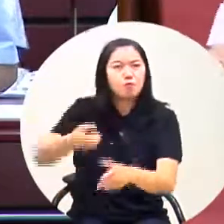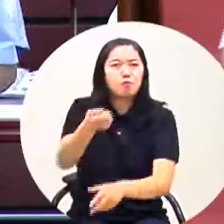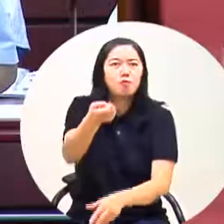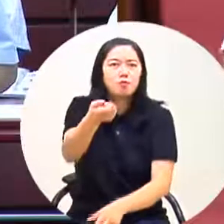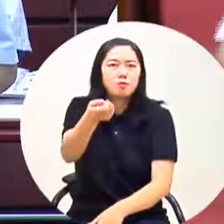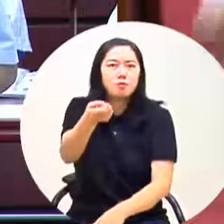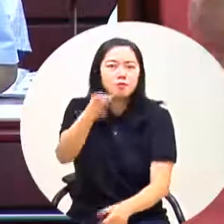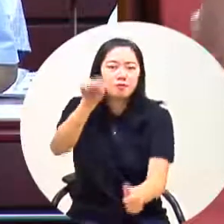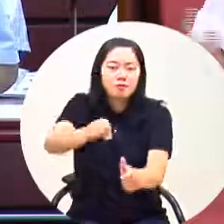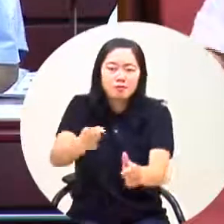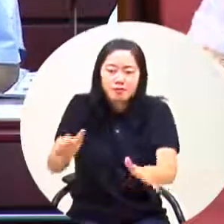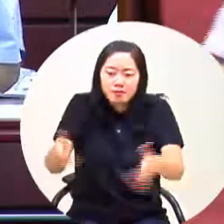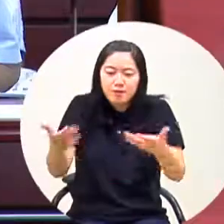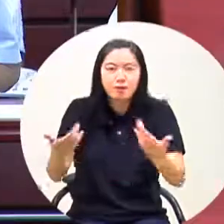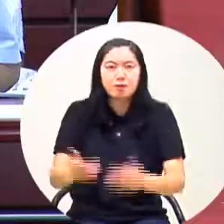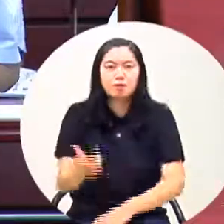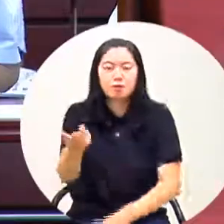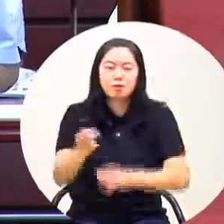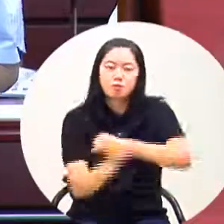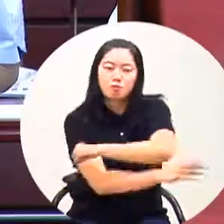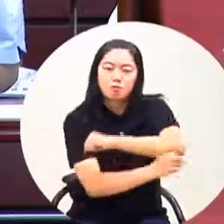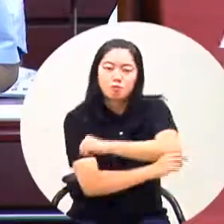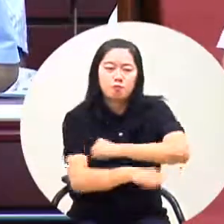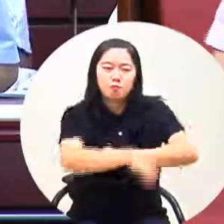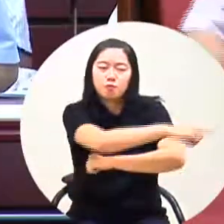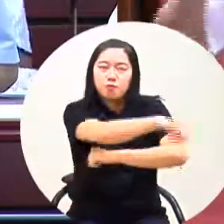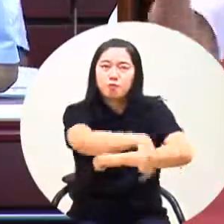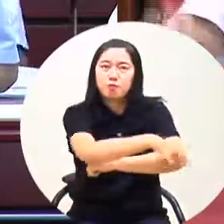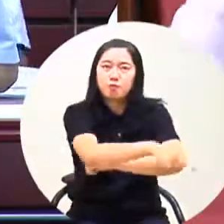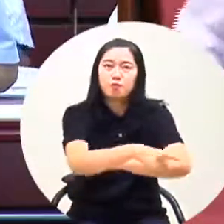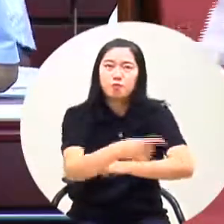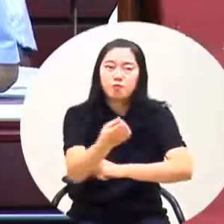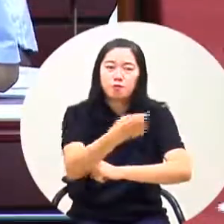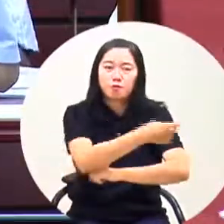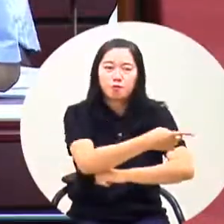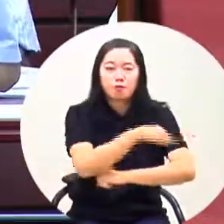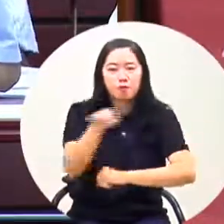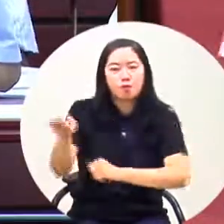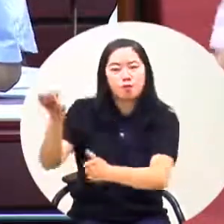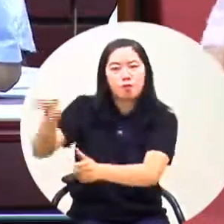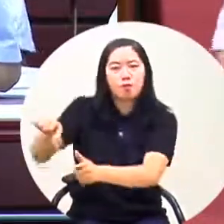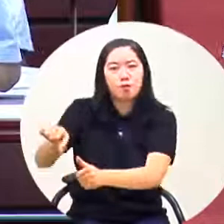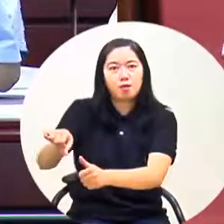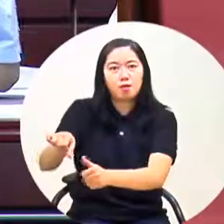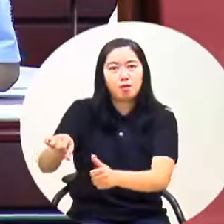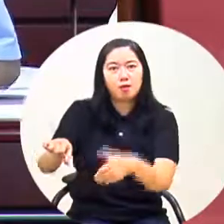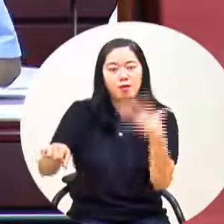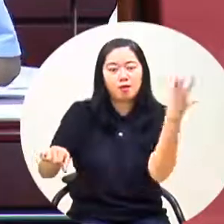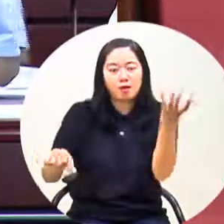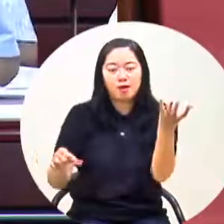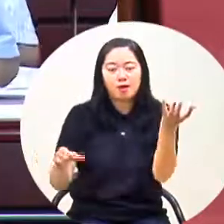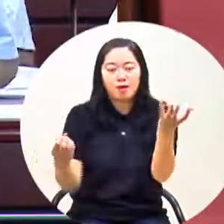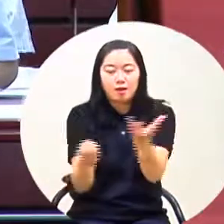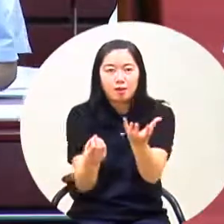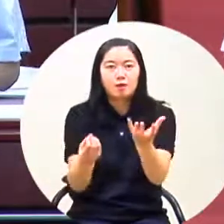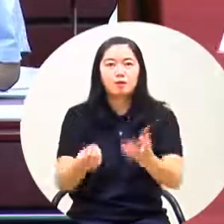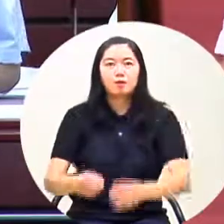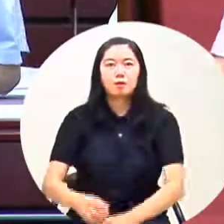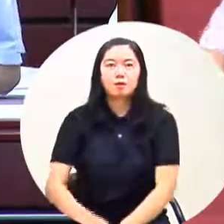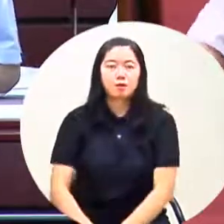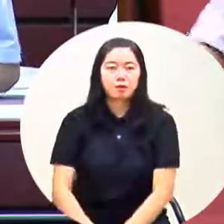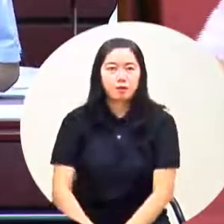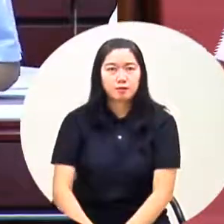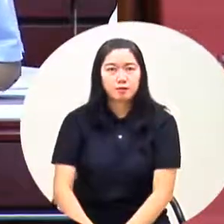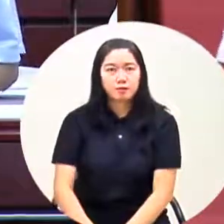痒，甚至排出的遐的钱来纳你这的罚款搁较少呢，对不对？啊，